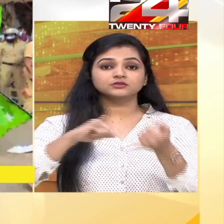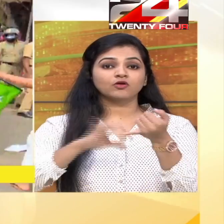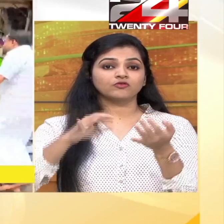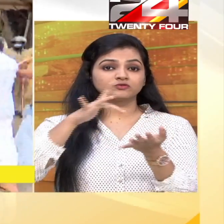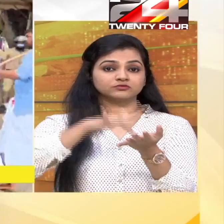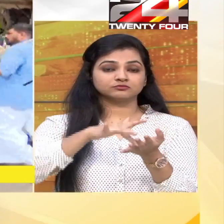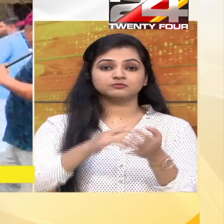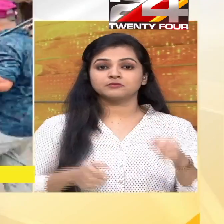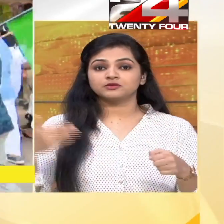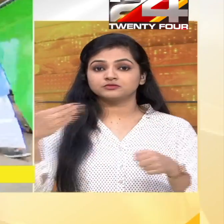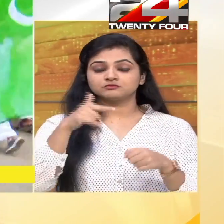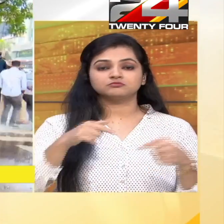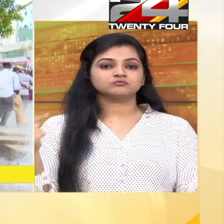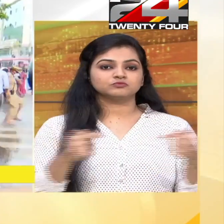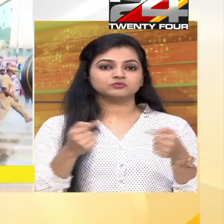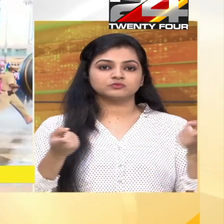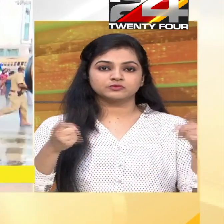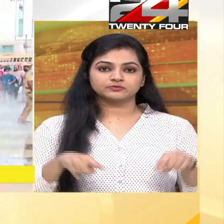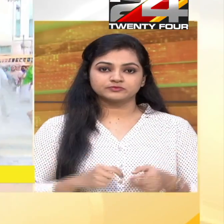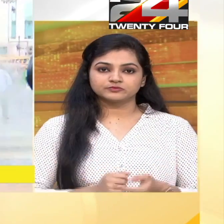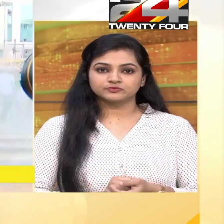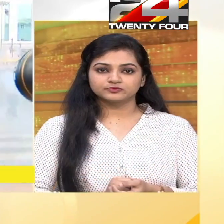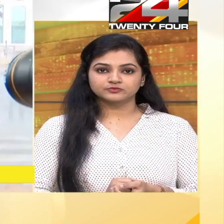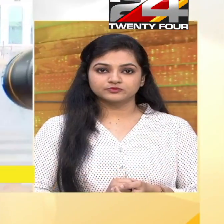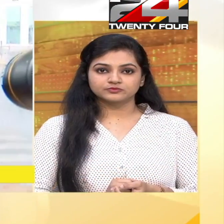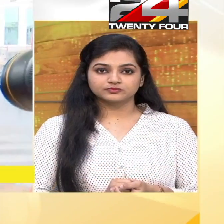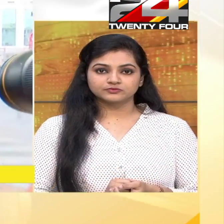സെക്രട്ടേറിയറ്റിലേക്ക് നടത്തിയ മാർച്ചിലും സംഘർഷമുണ്ടായി.